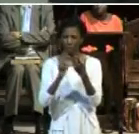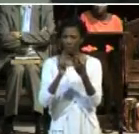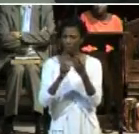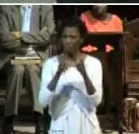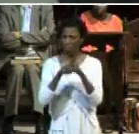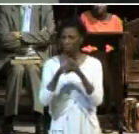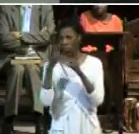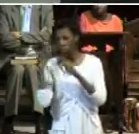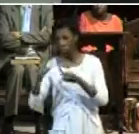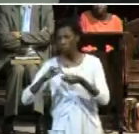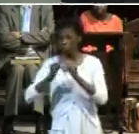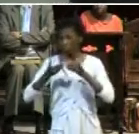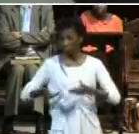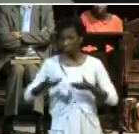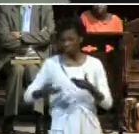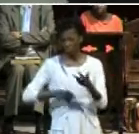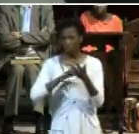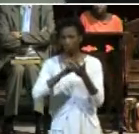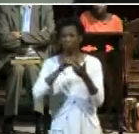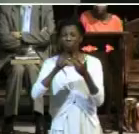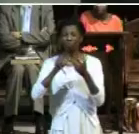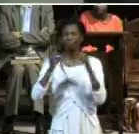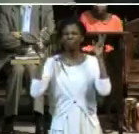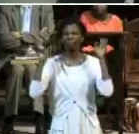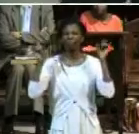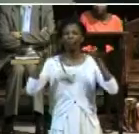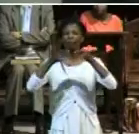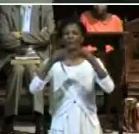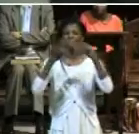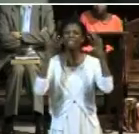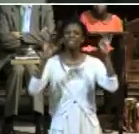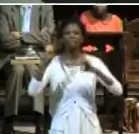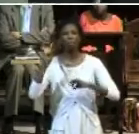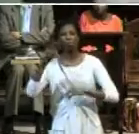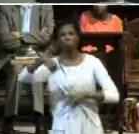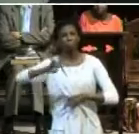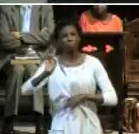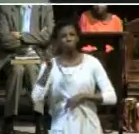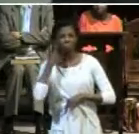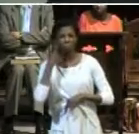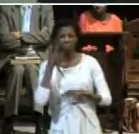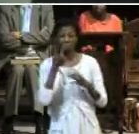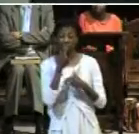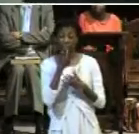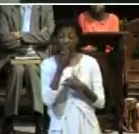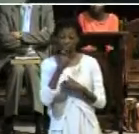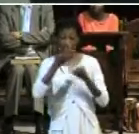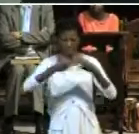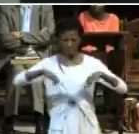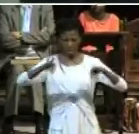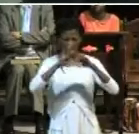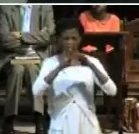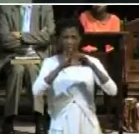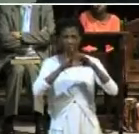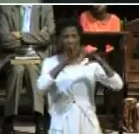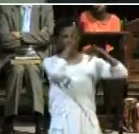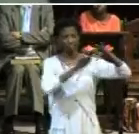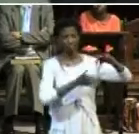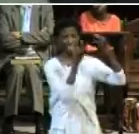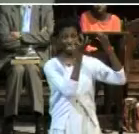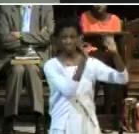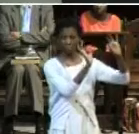Autre défi aujourd'hui, la fameuse fenêtre des 10-40, vous en avez peut-être entendu parler. Ces pays situés entre le 10e et le 40e